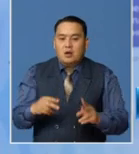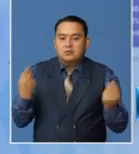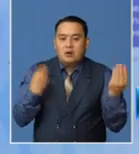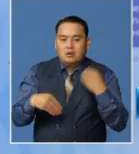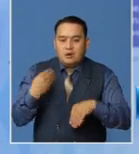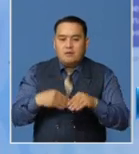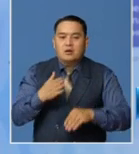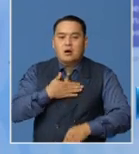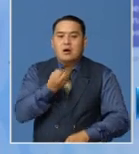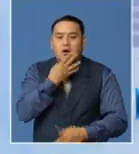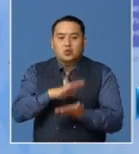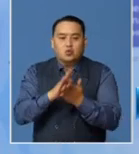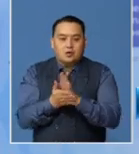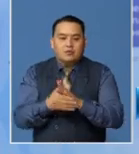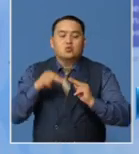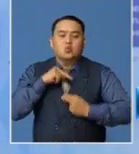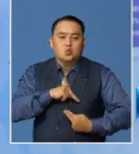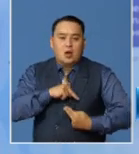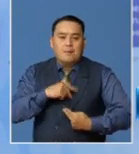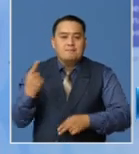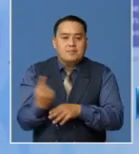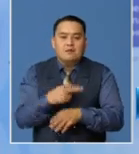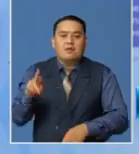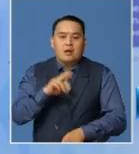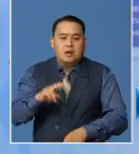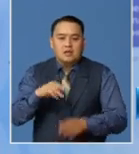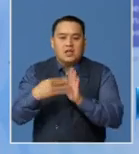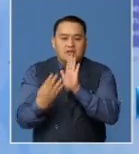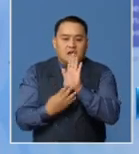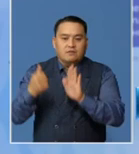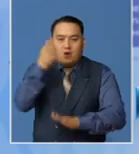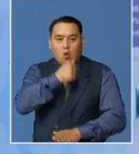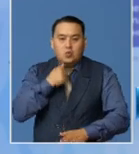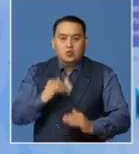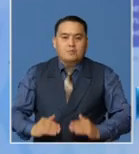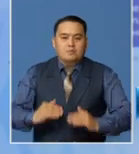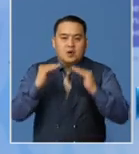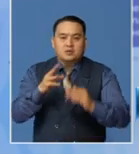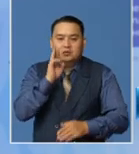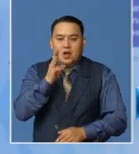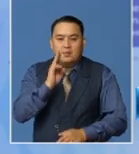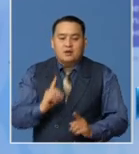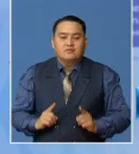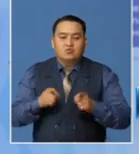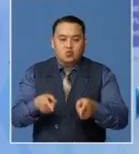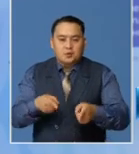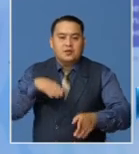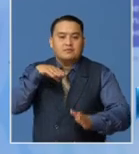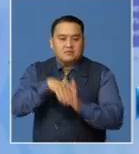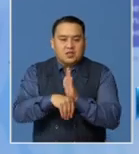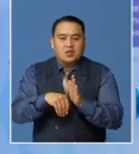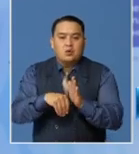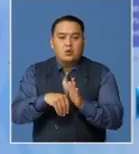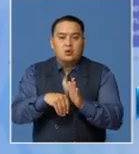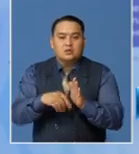поэтому считаем что нас очень хорошие условия труда акция 1 января 19 го года мы будем поднимать зарплат то есть она уже вступить в силу с 1 января